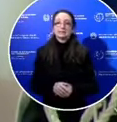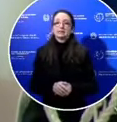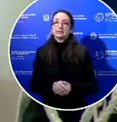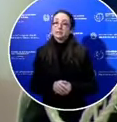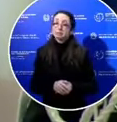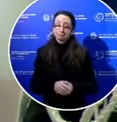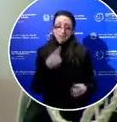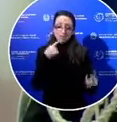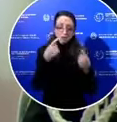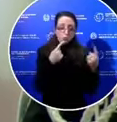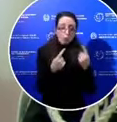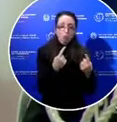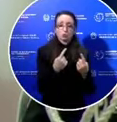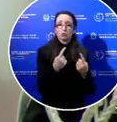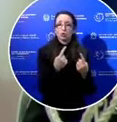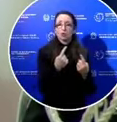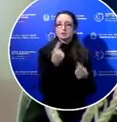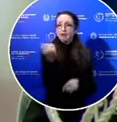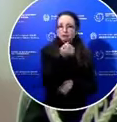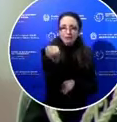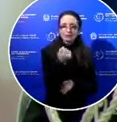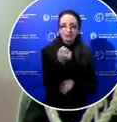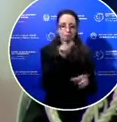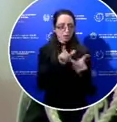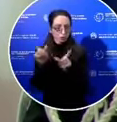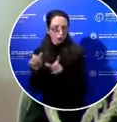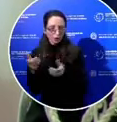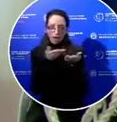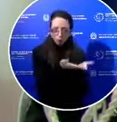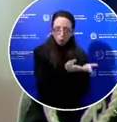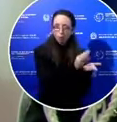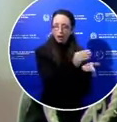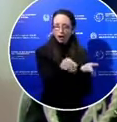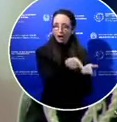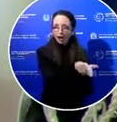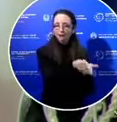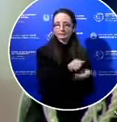i servizi, con chi si occupa di questi ragazzi, di come